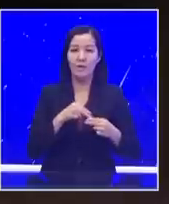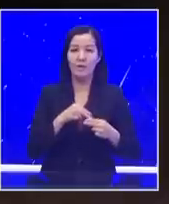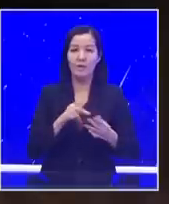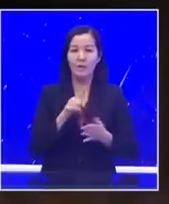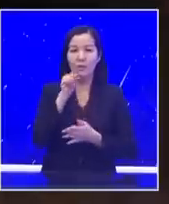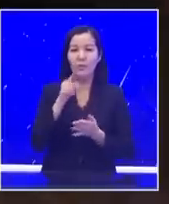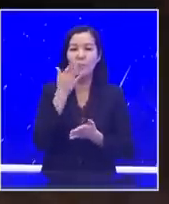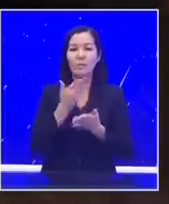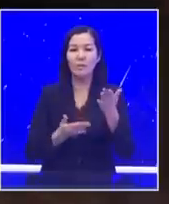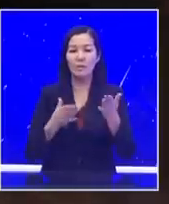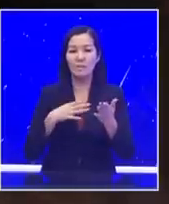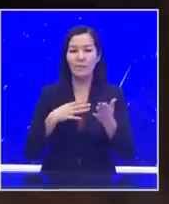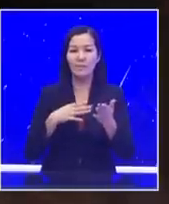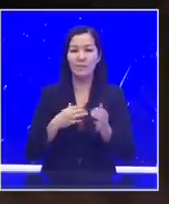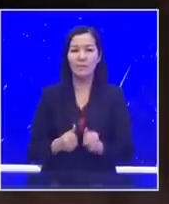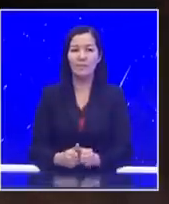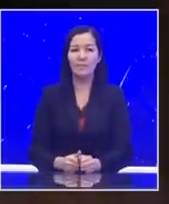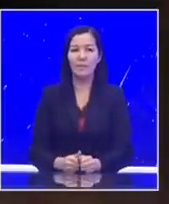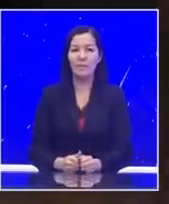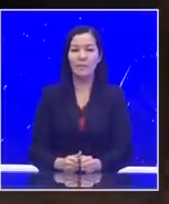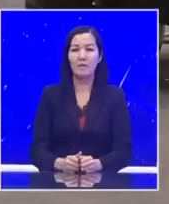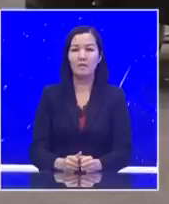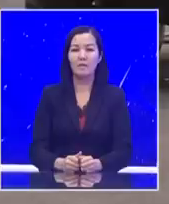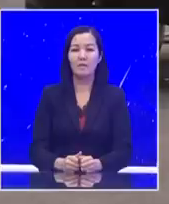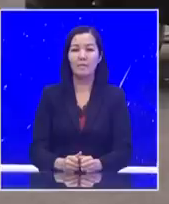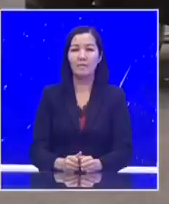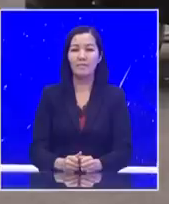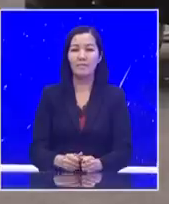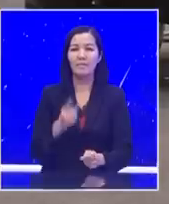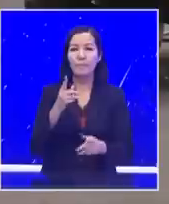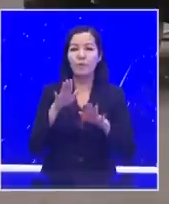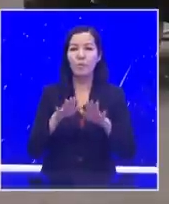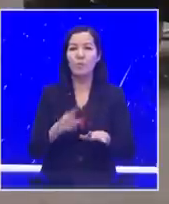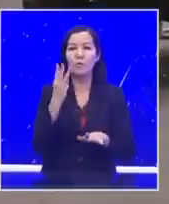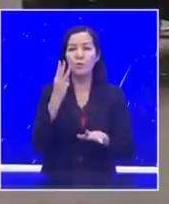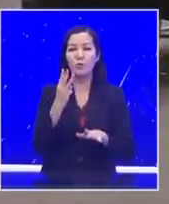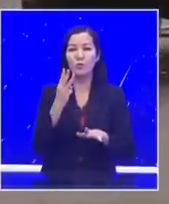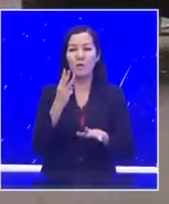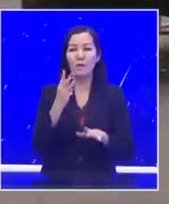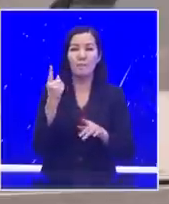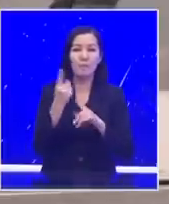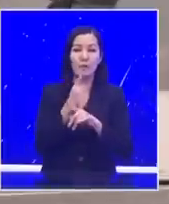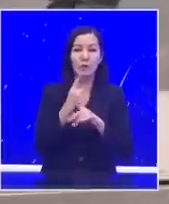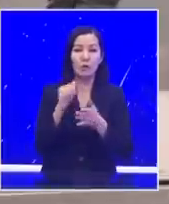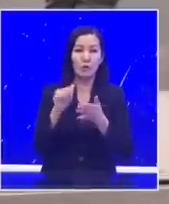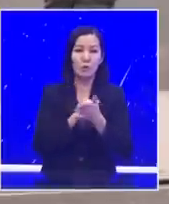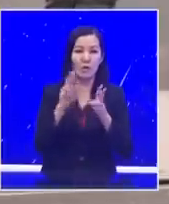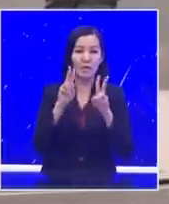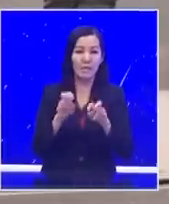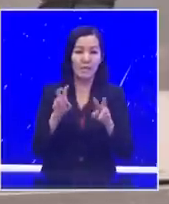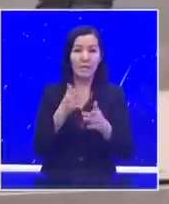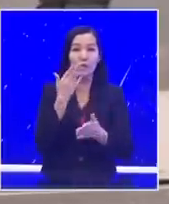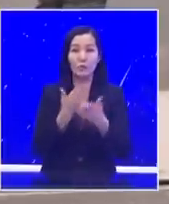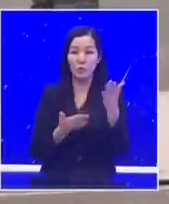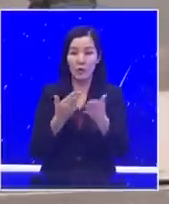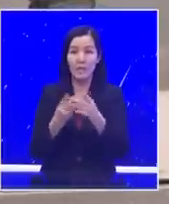Работа. Да. Водитель-экспедитор. Водитель-экспедитор, да? Бір постың өзі үш бекеттен тұрады. Біріншісі құжат тексеріп, мән-жайды